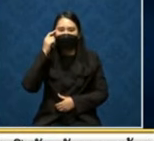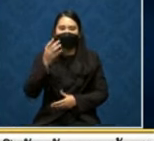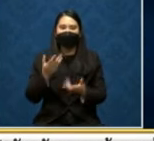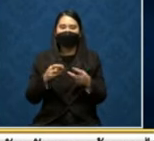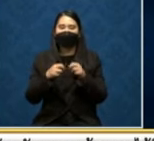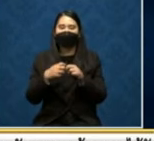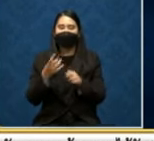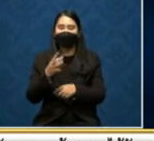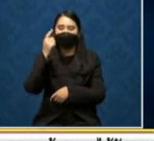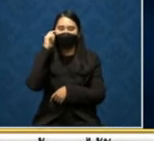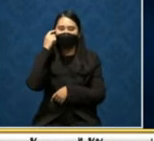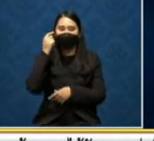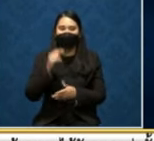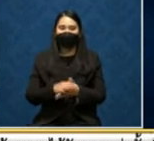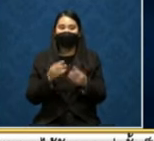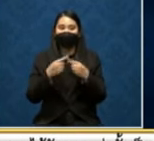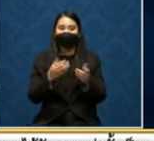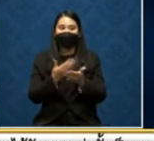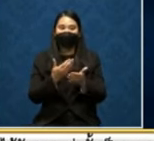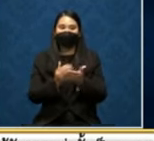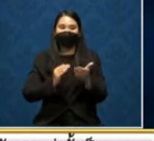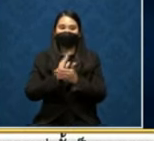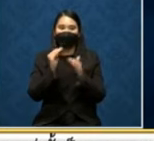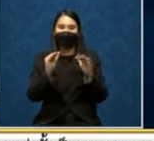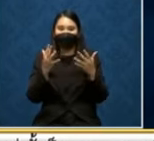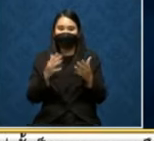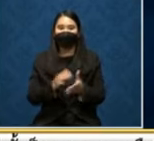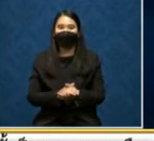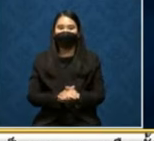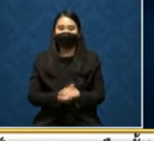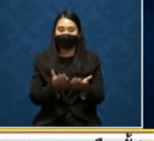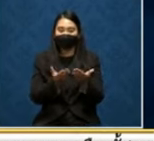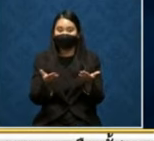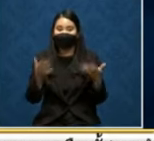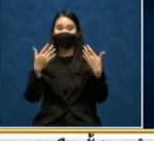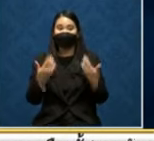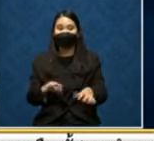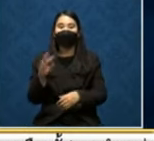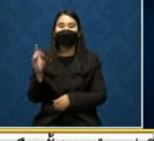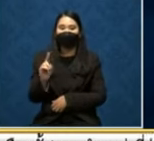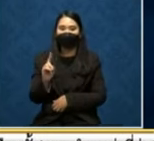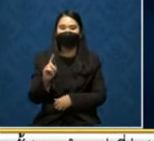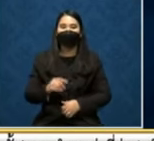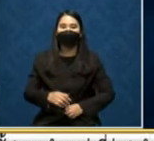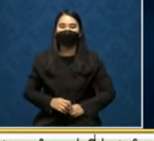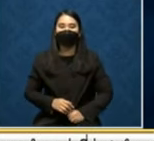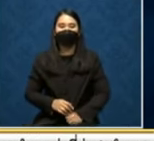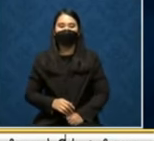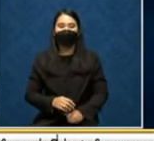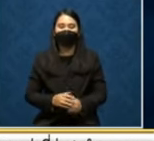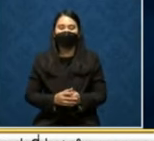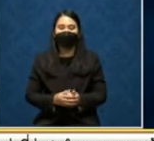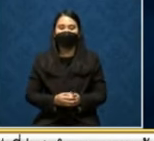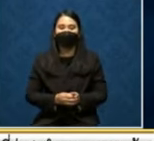สภาพคล่องหรืออย่างไรแต่เด้งทุกใบพอเช็คเด้งก็เลยเป็นที่ไปที่มาของ